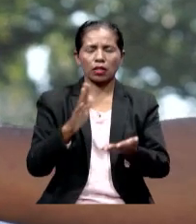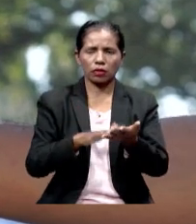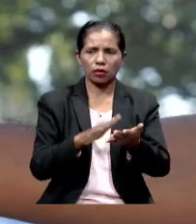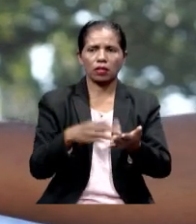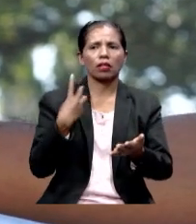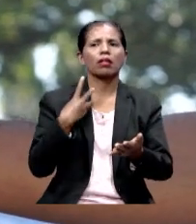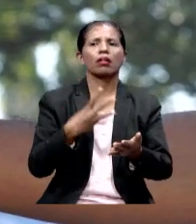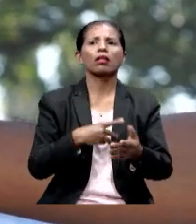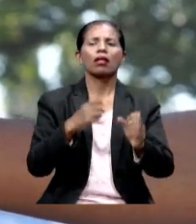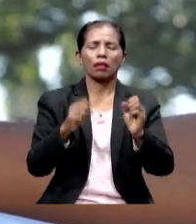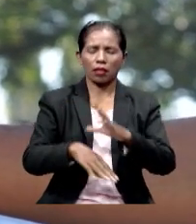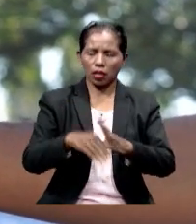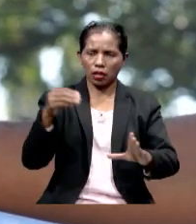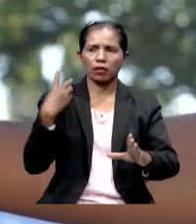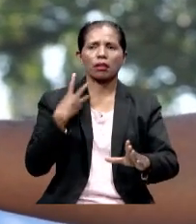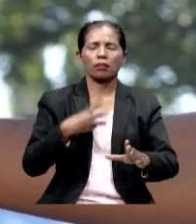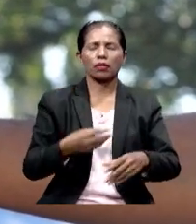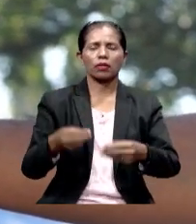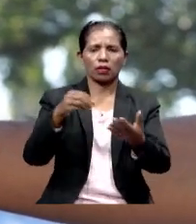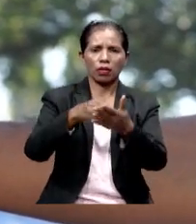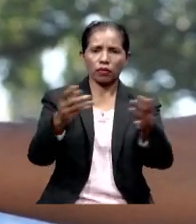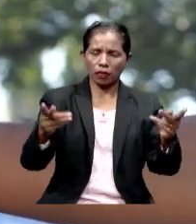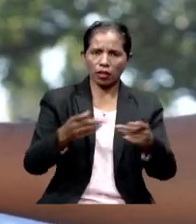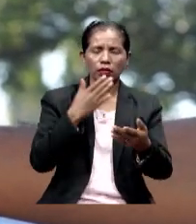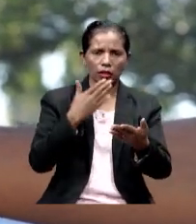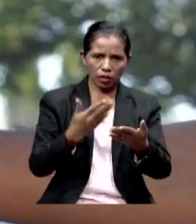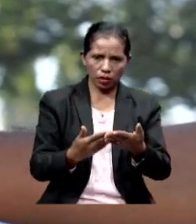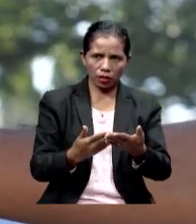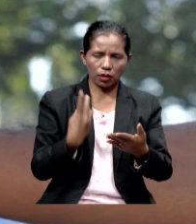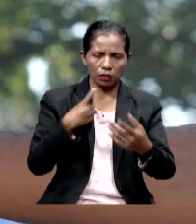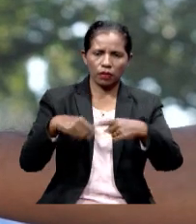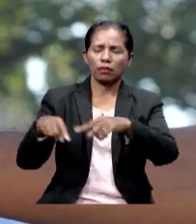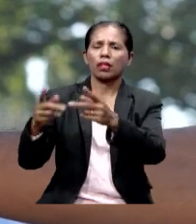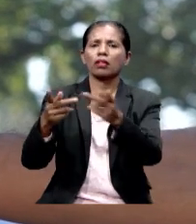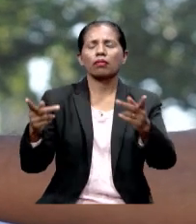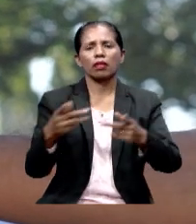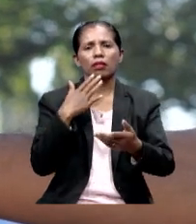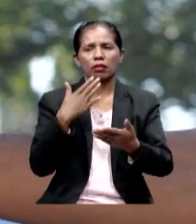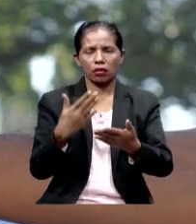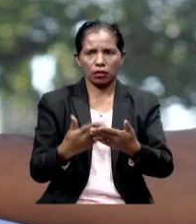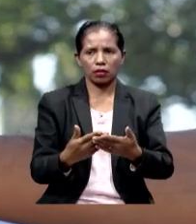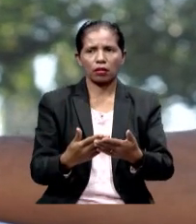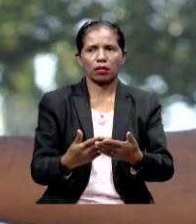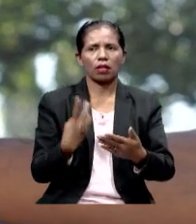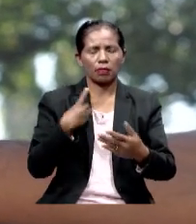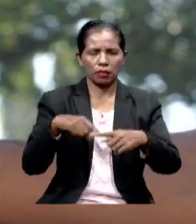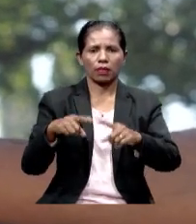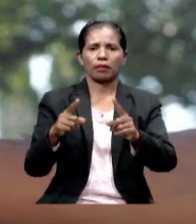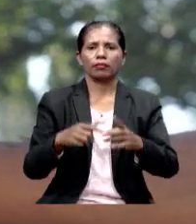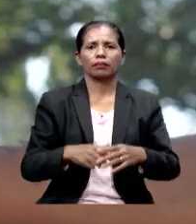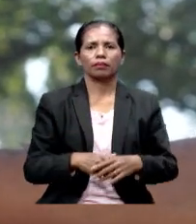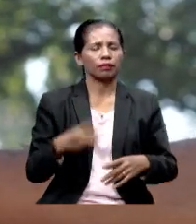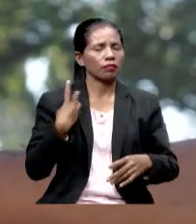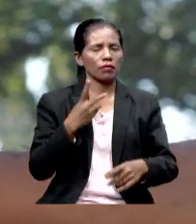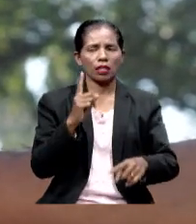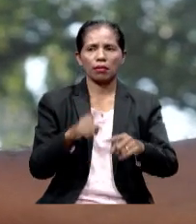kat istirahat jangan ami saya beli istirahat tinggi pun atur fatin ami beli nanti ami tinggi bay ya fatin ini ami beli seguru fatin ami ni tinggi am bandun. Am lebih